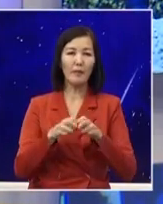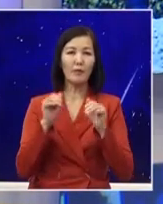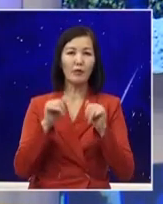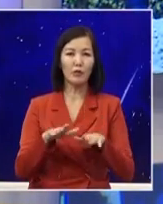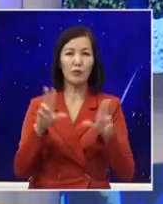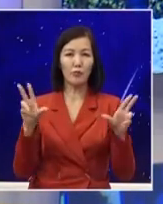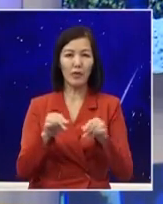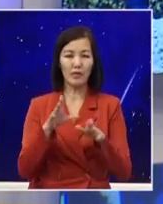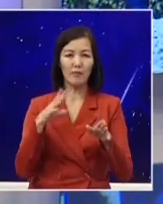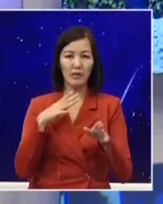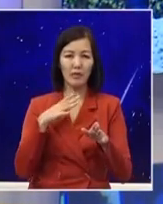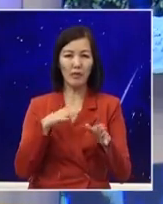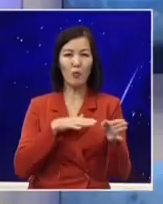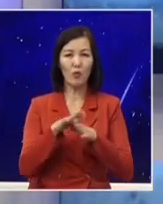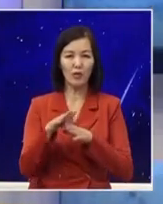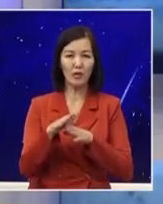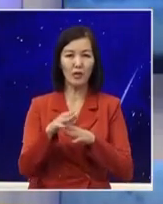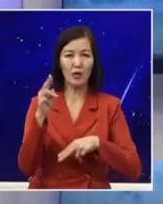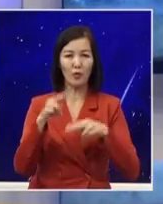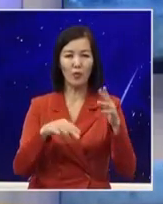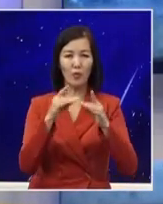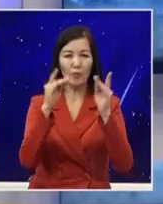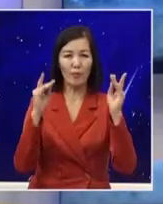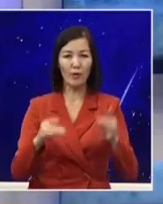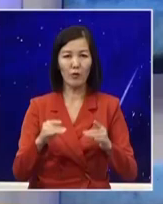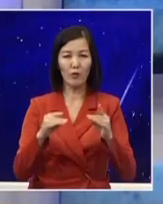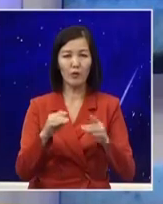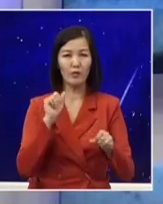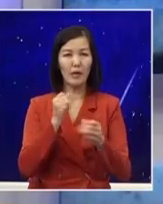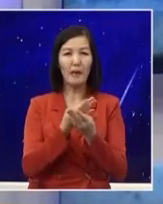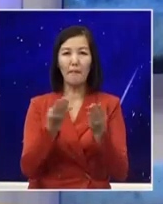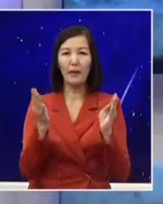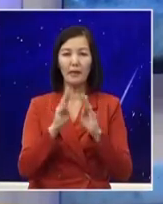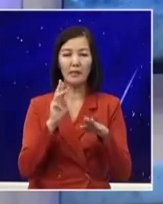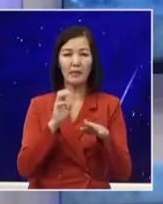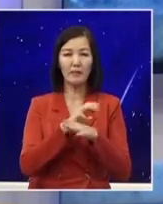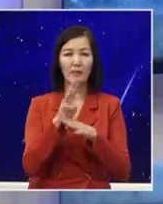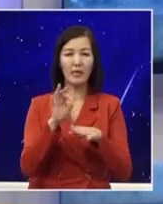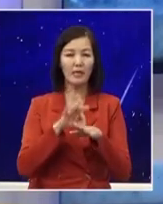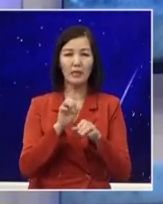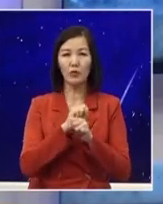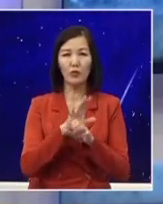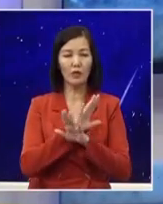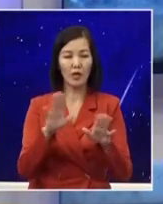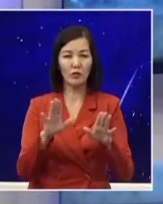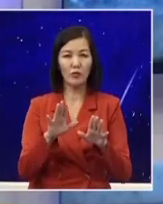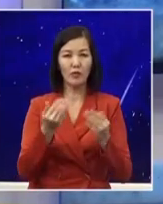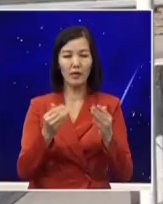берген. Орындады. Көпір құрылысы пандемия кезінде де тоқтамады. Белгіленген мерзімде қолданысқа өтті.